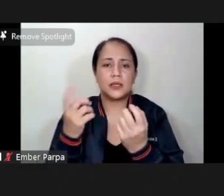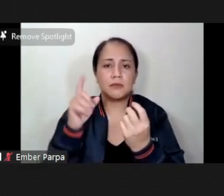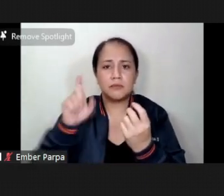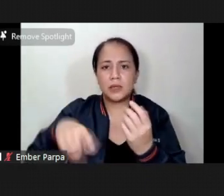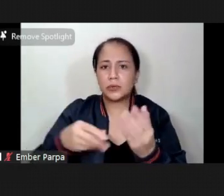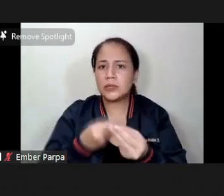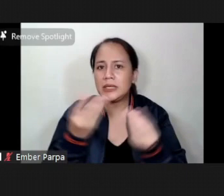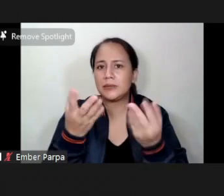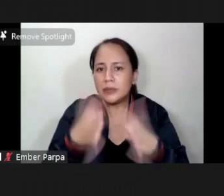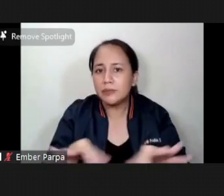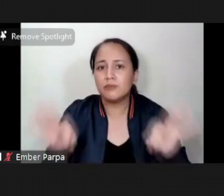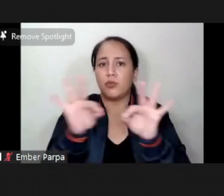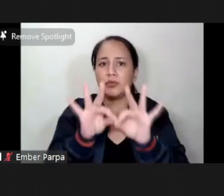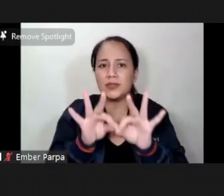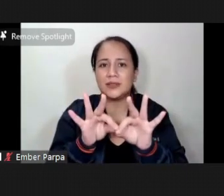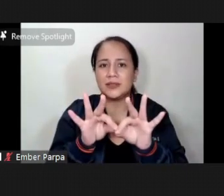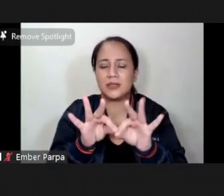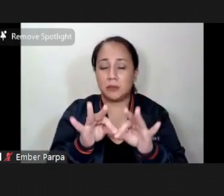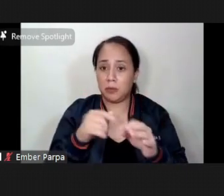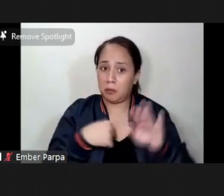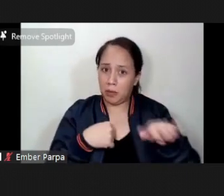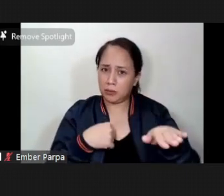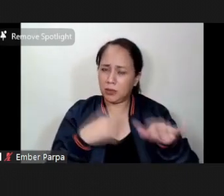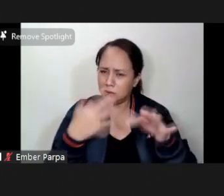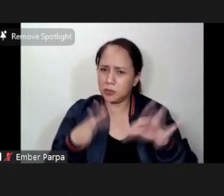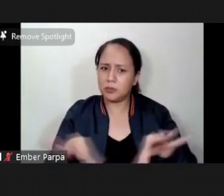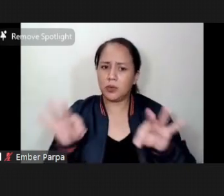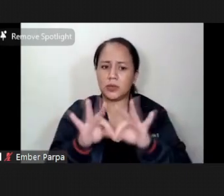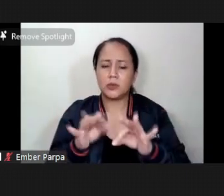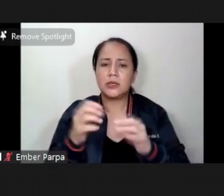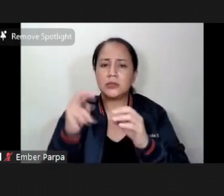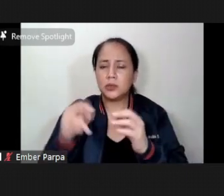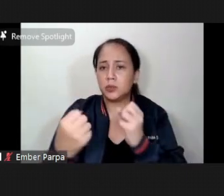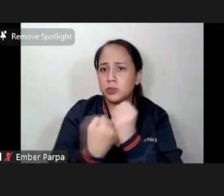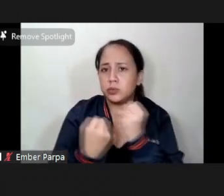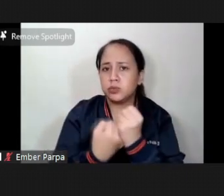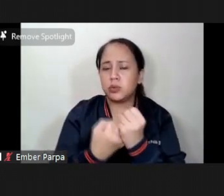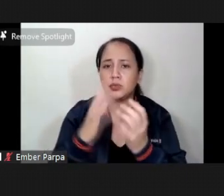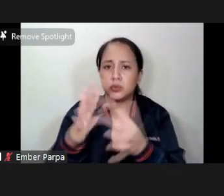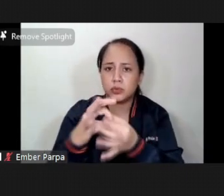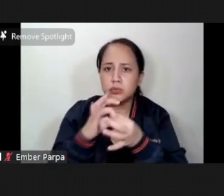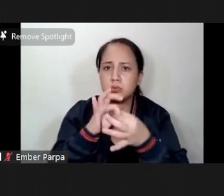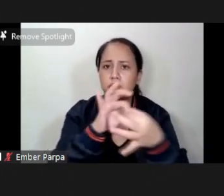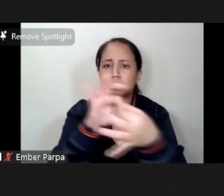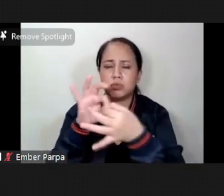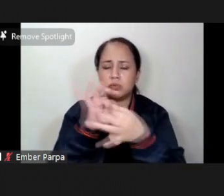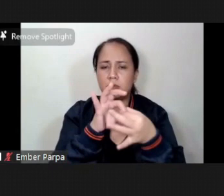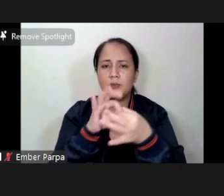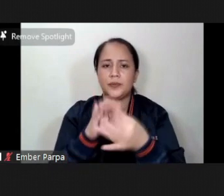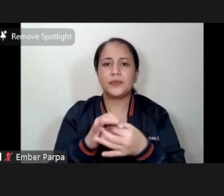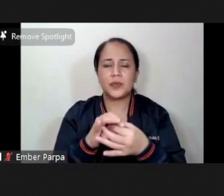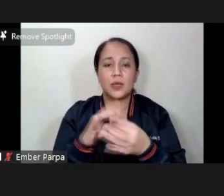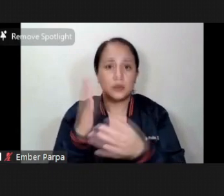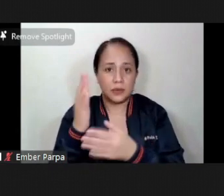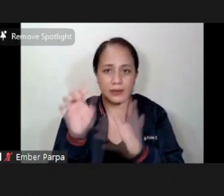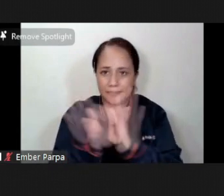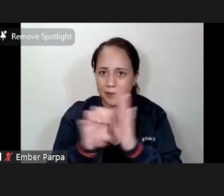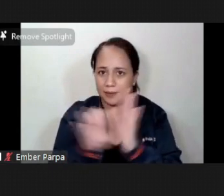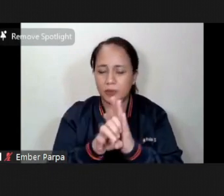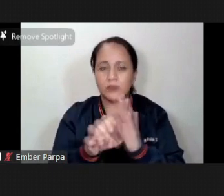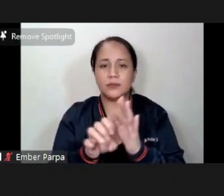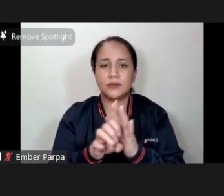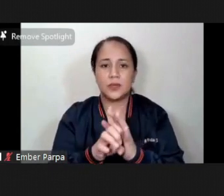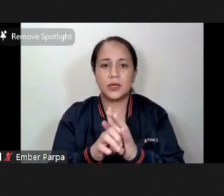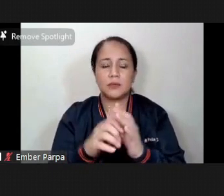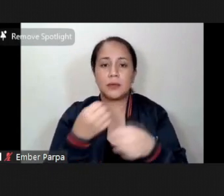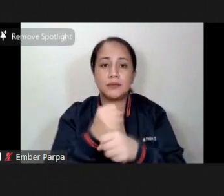og bili bisan og mga bata rami. We need your support, your cooperation. For example, sa